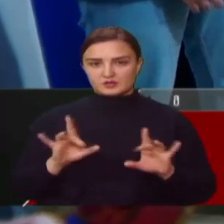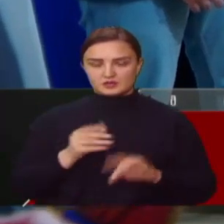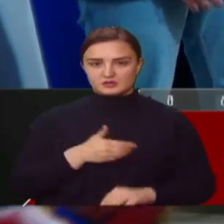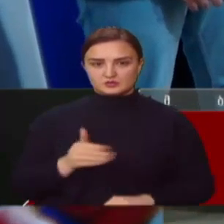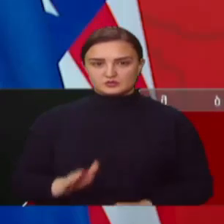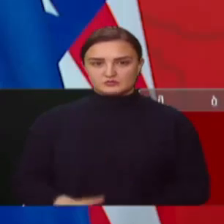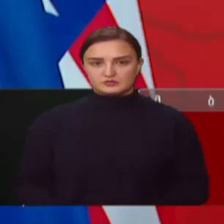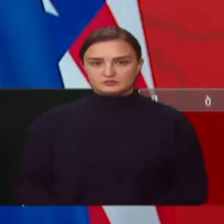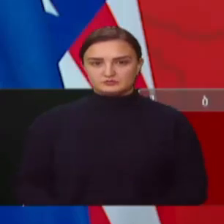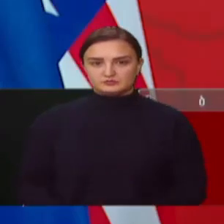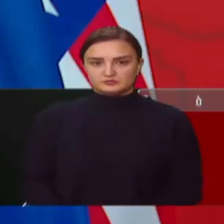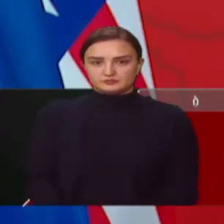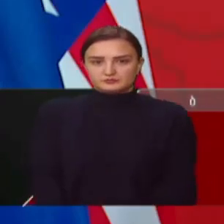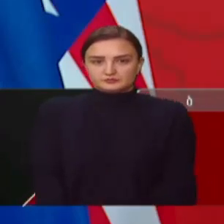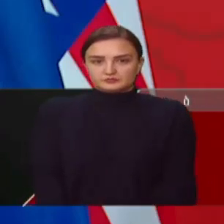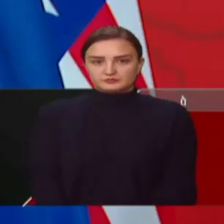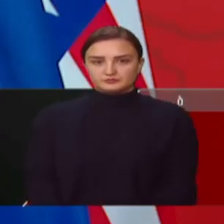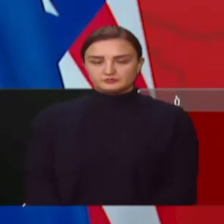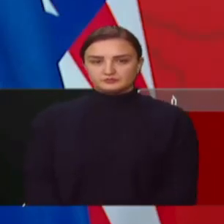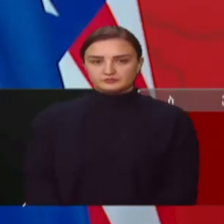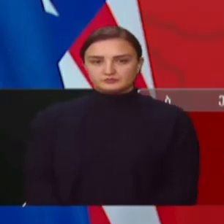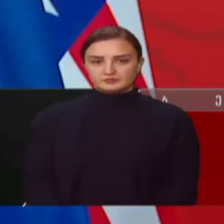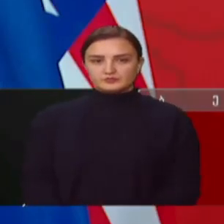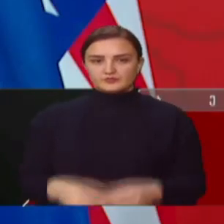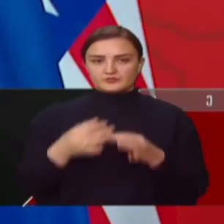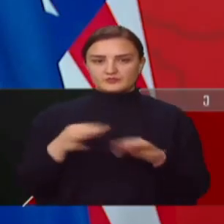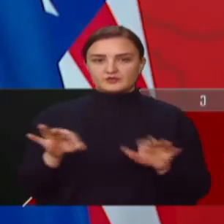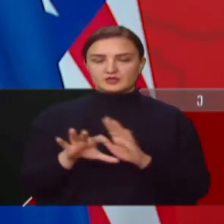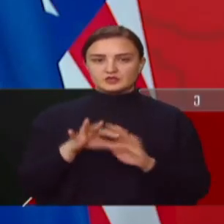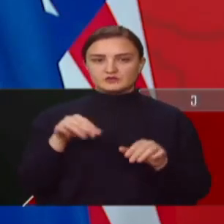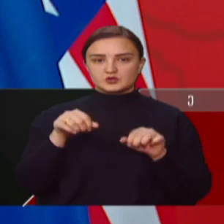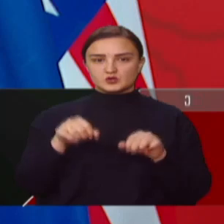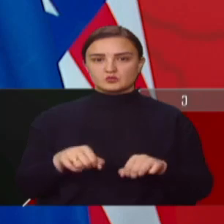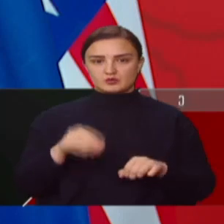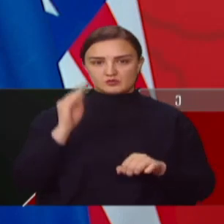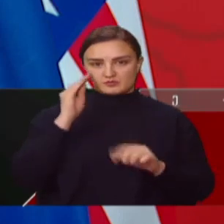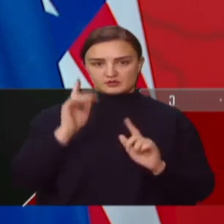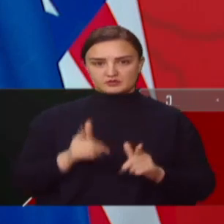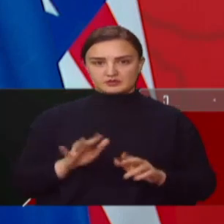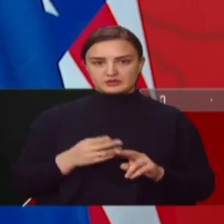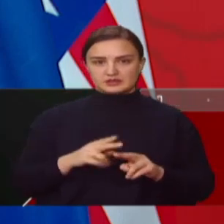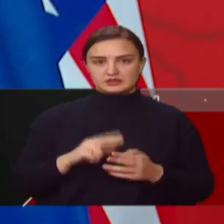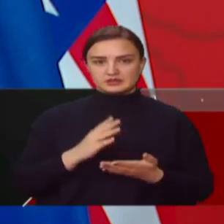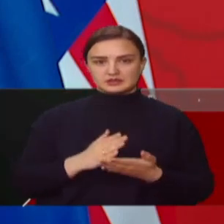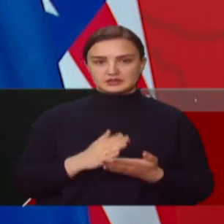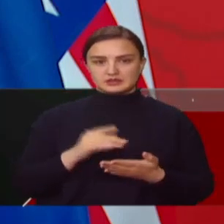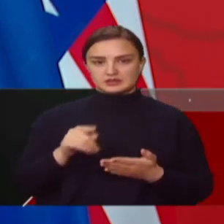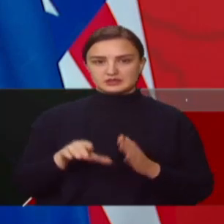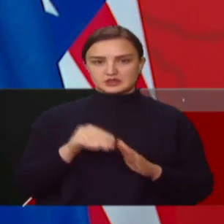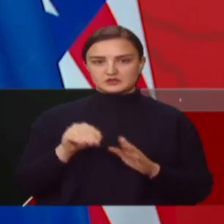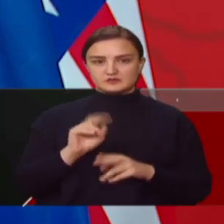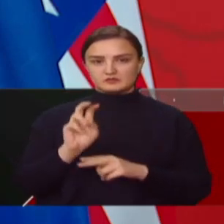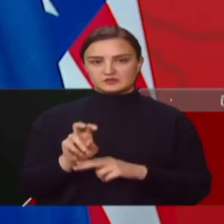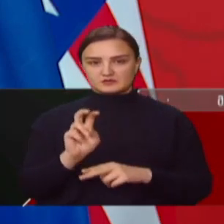არის. Თავისუფალი არჩევანის უფლება მაინც და მაინც არ მოიაზრებს მხოლოდ ფარულობის საკითხს. Ეს არის მათ შორის არჩევნებზე მისვლა